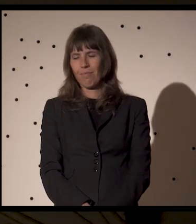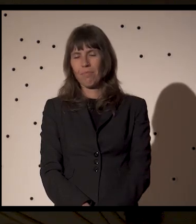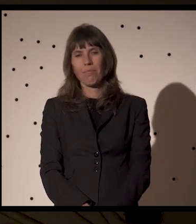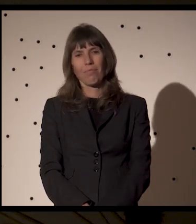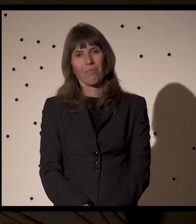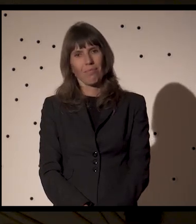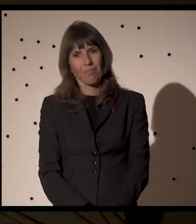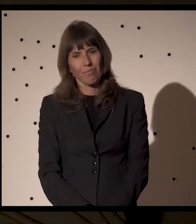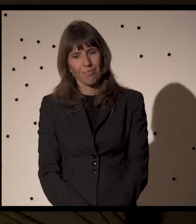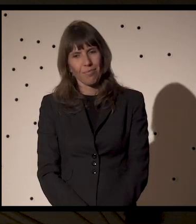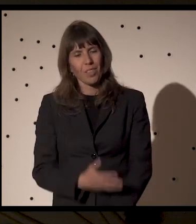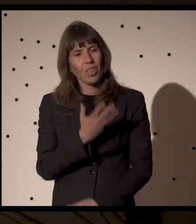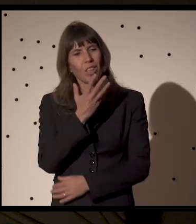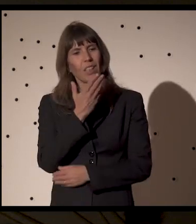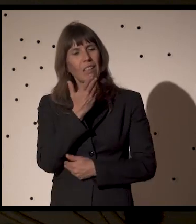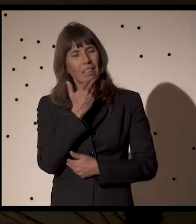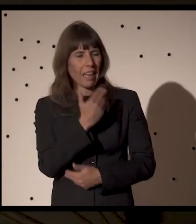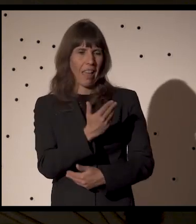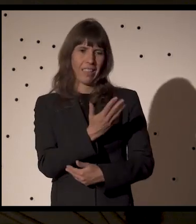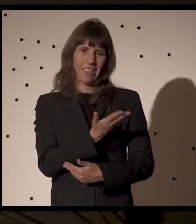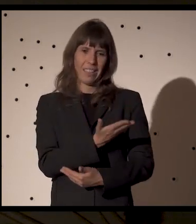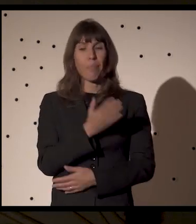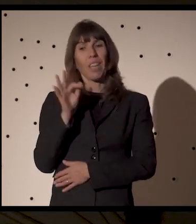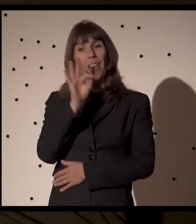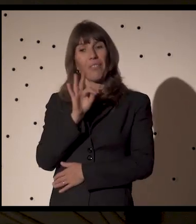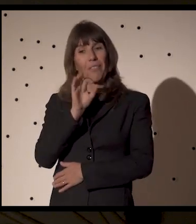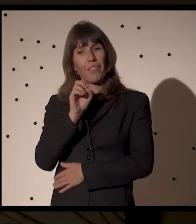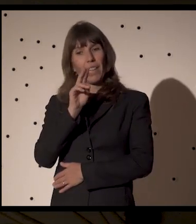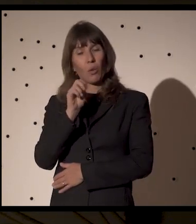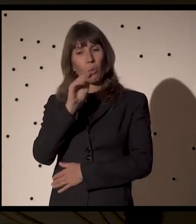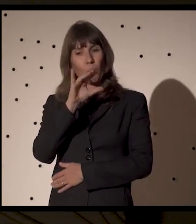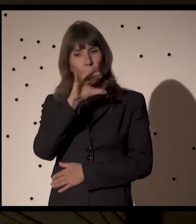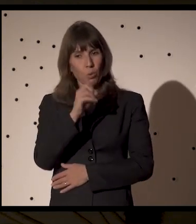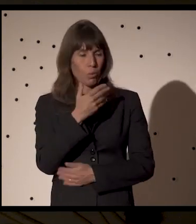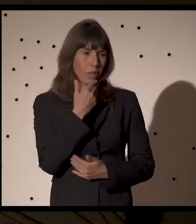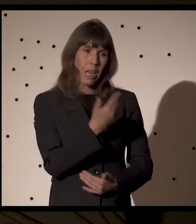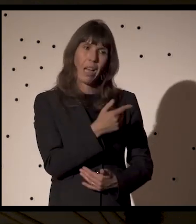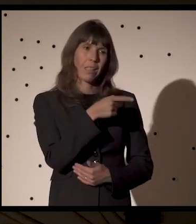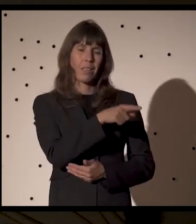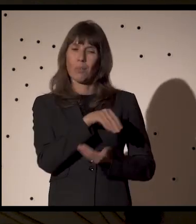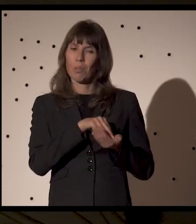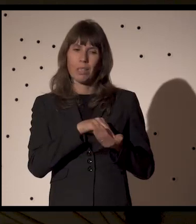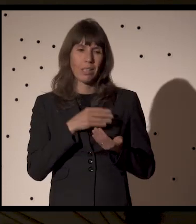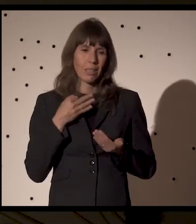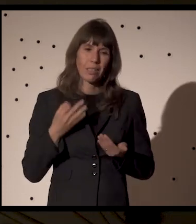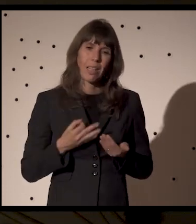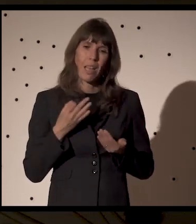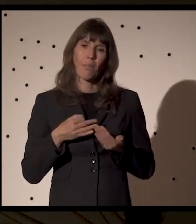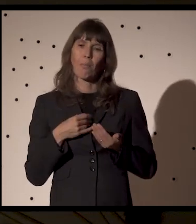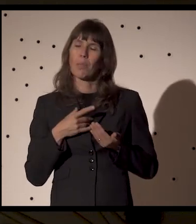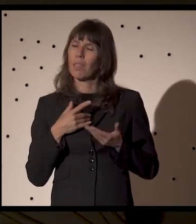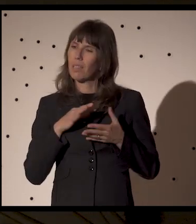voglio ringraziare Ferruccio per la sua costante presenza amicizia e vicinanza e